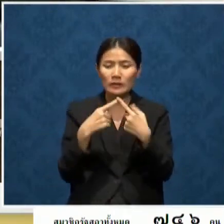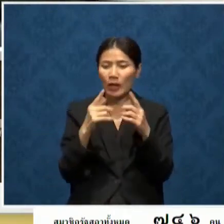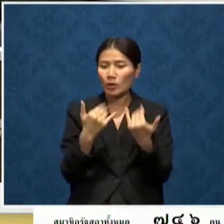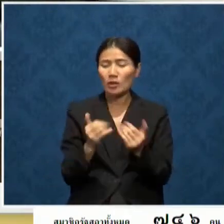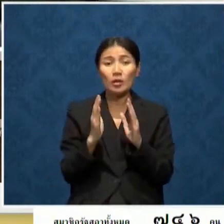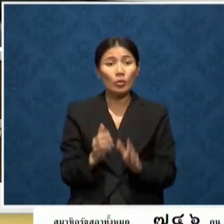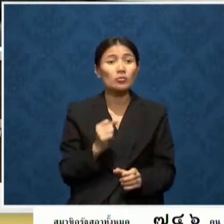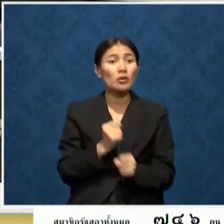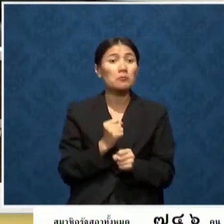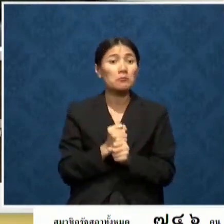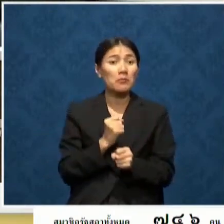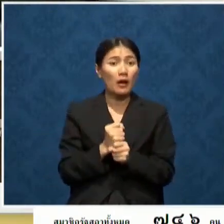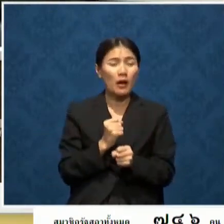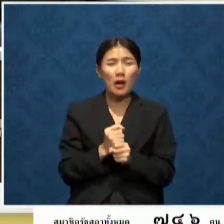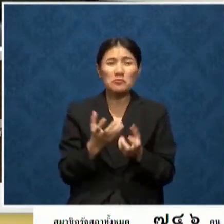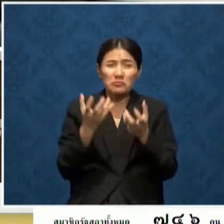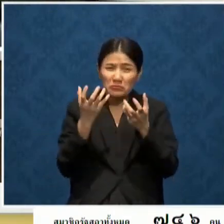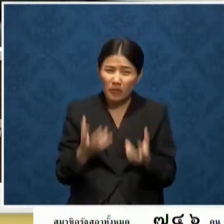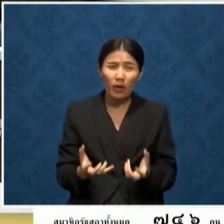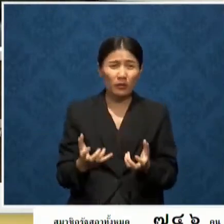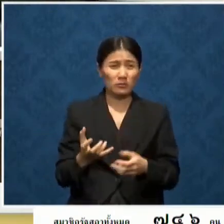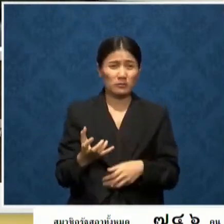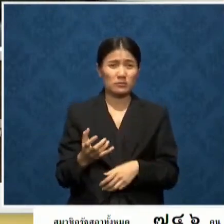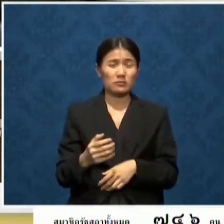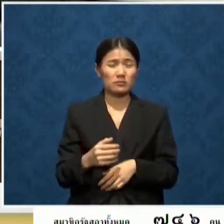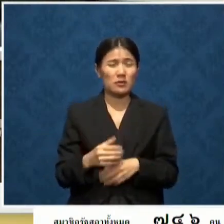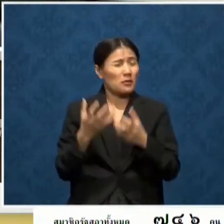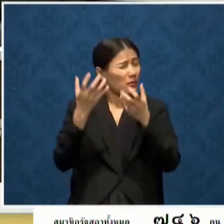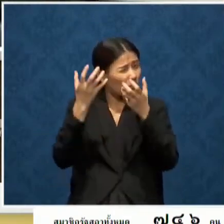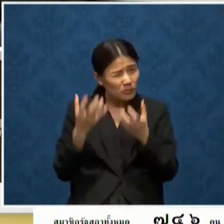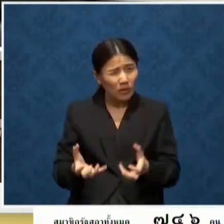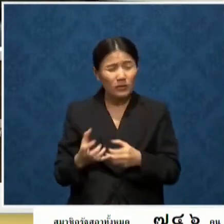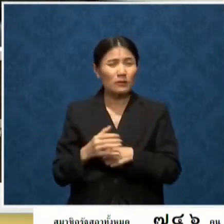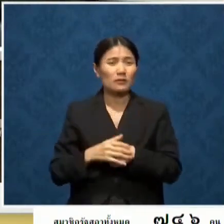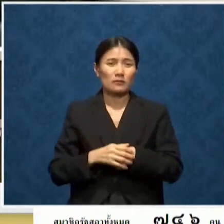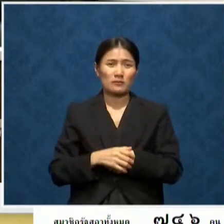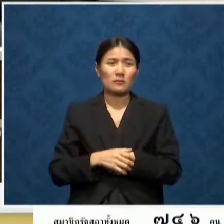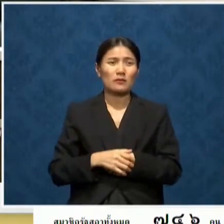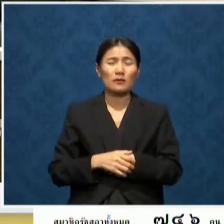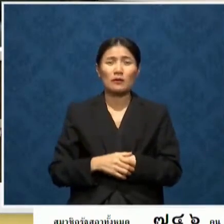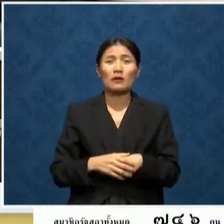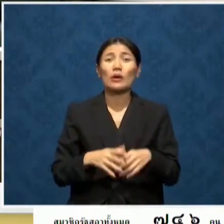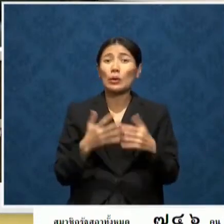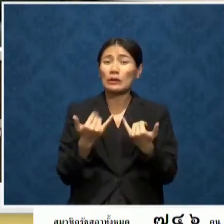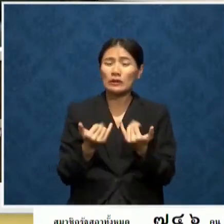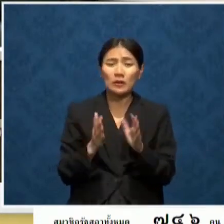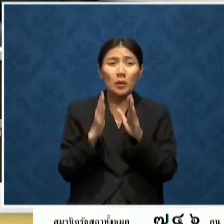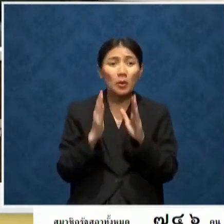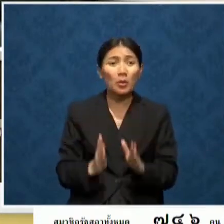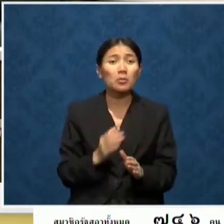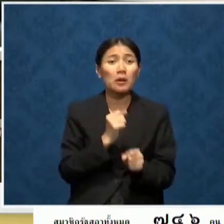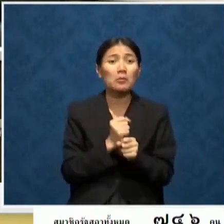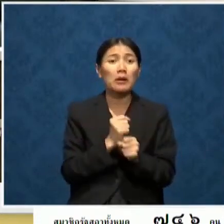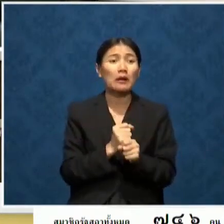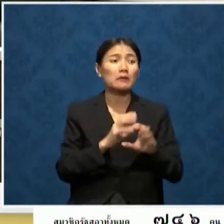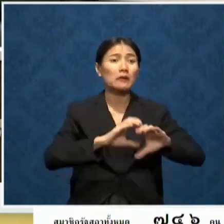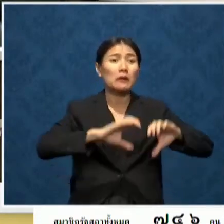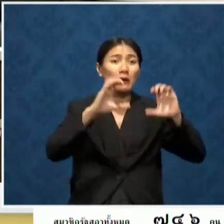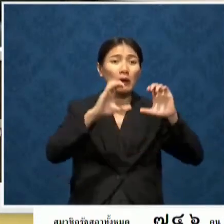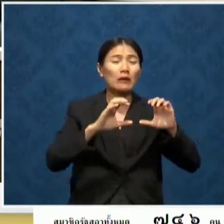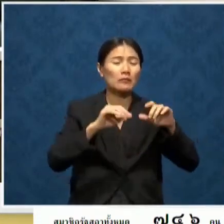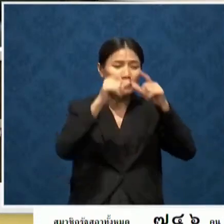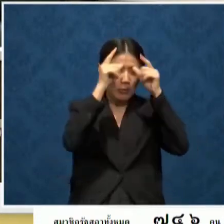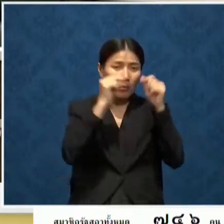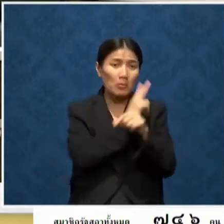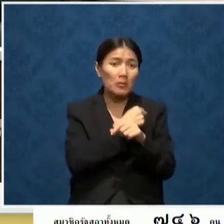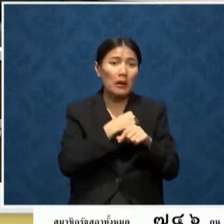แพทย์ยัถูกใช้งานหนักเกินกวาสิงที่คนอ 1000 ควรทำทำใหมีบุคลากรไหออกจากระบบจำนวนมากทำให